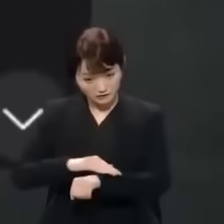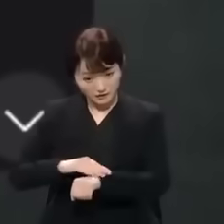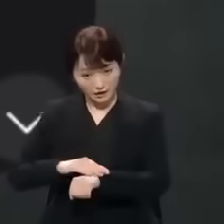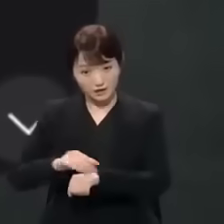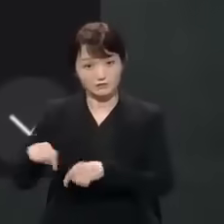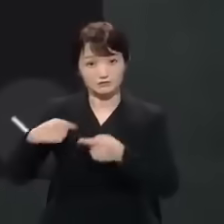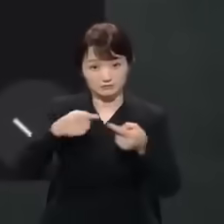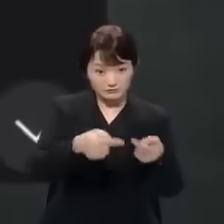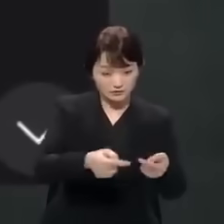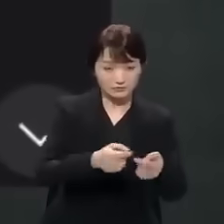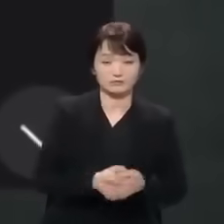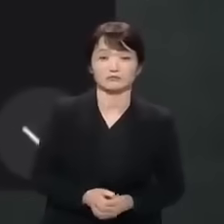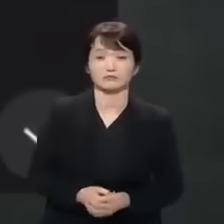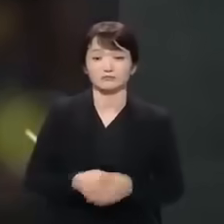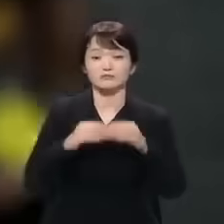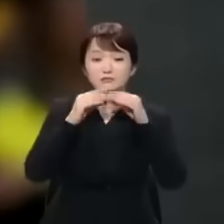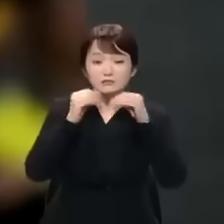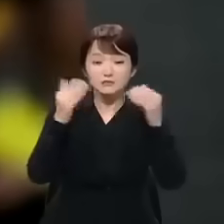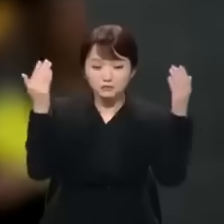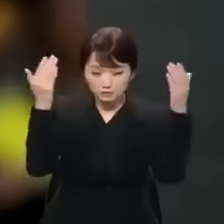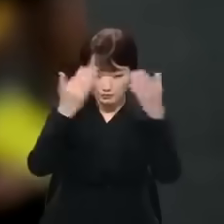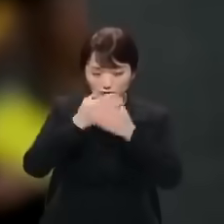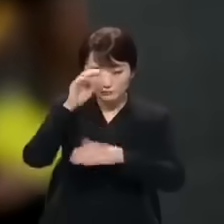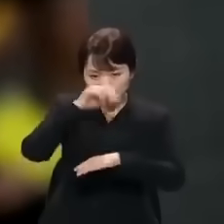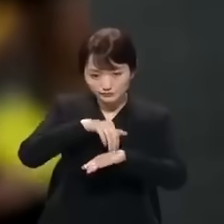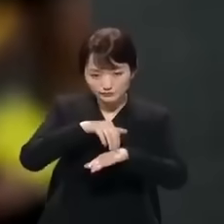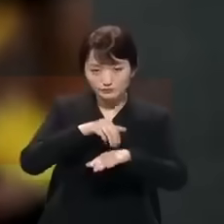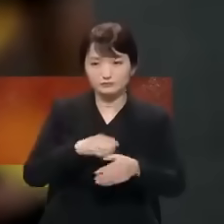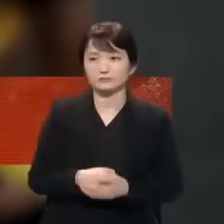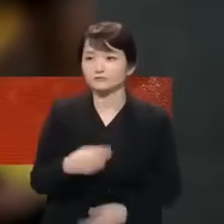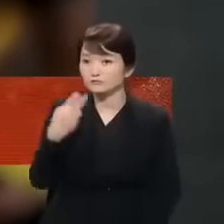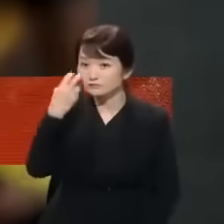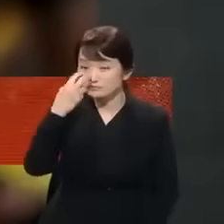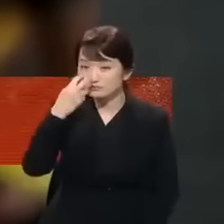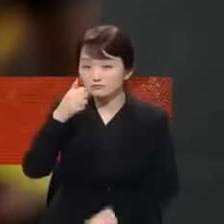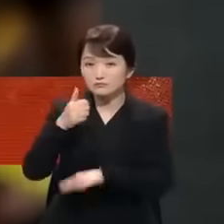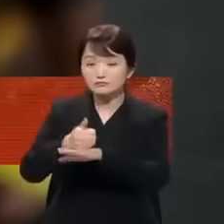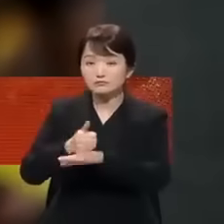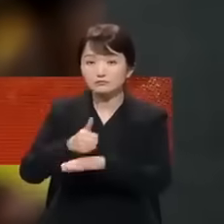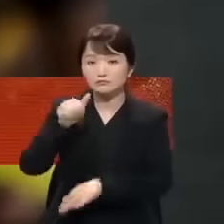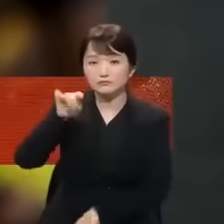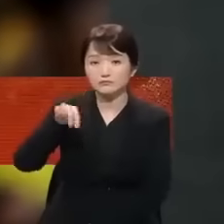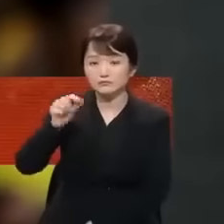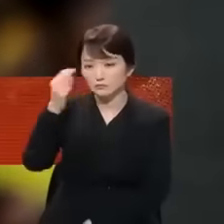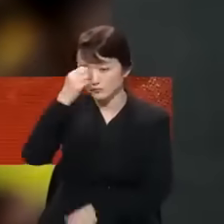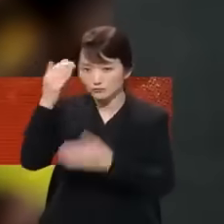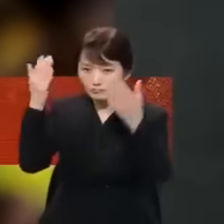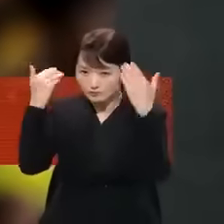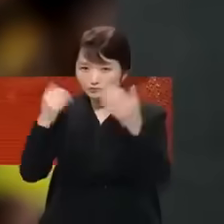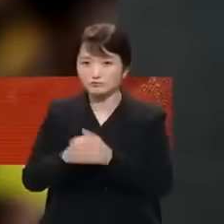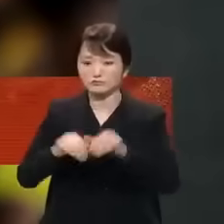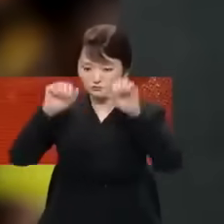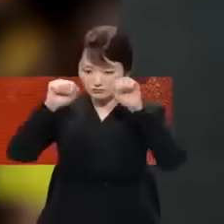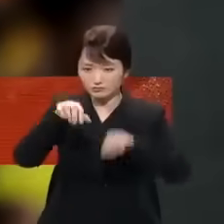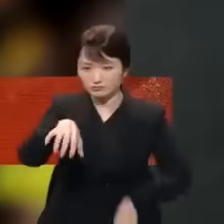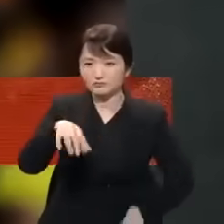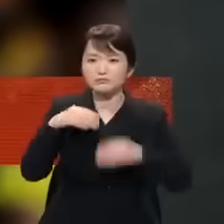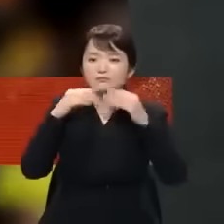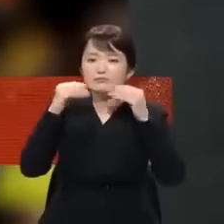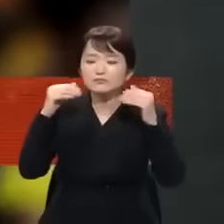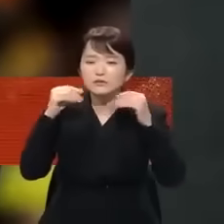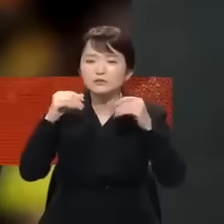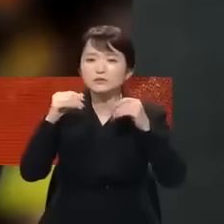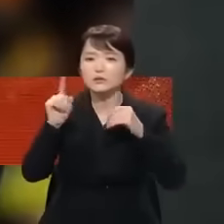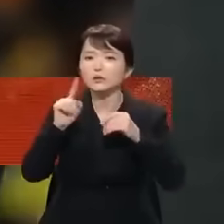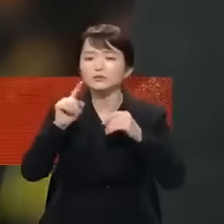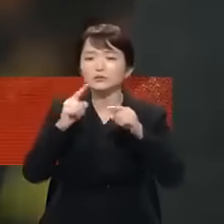우리가 훈련했다 이렇게 주장을 했는데 이 또 취재를 해 보니까 원고교정 kan 토요일에 한 교회에